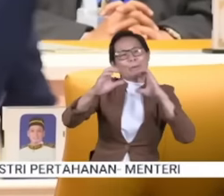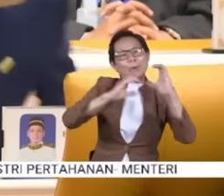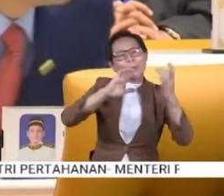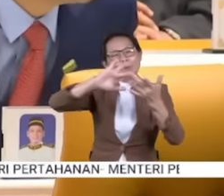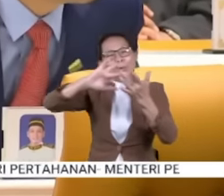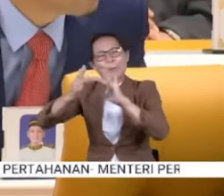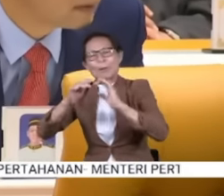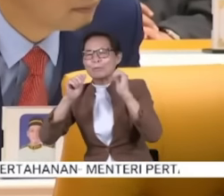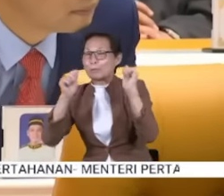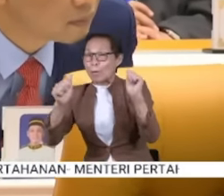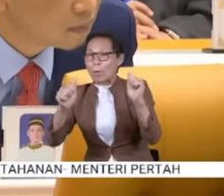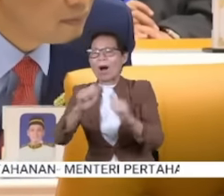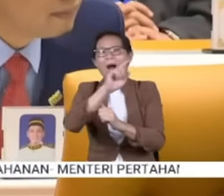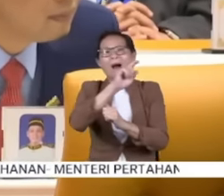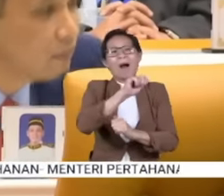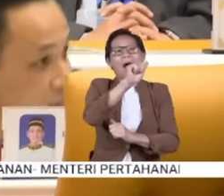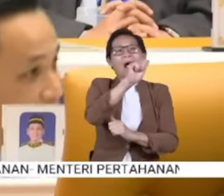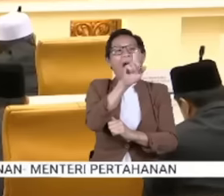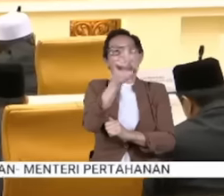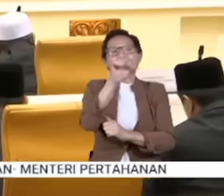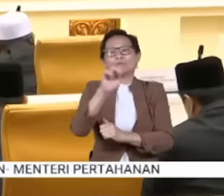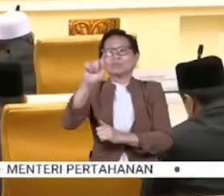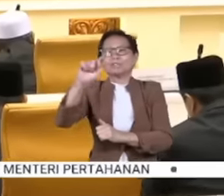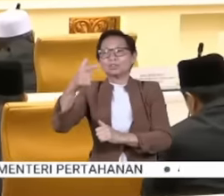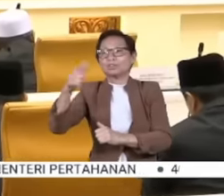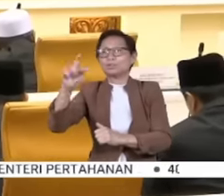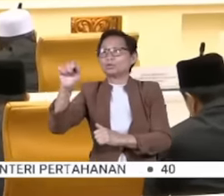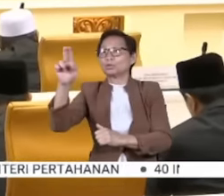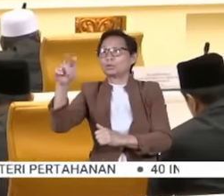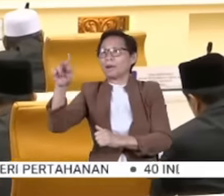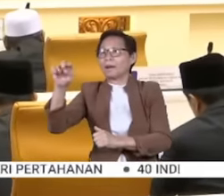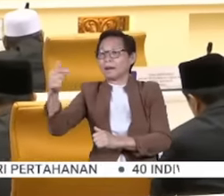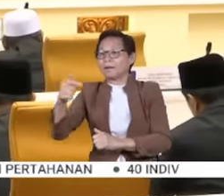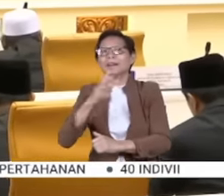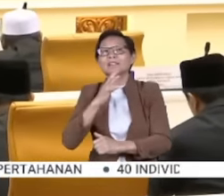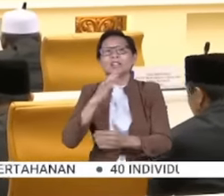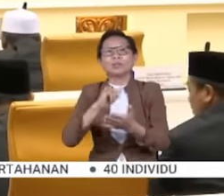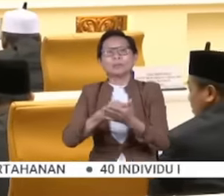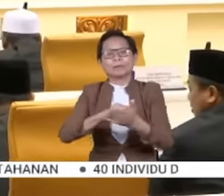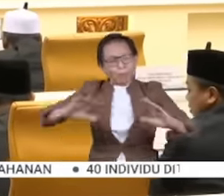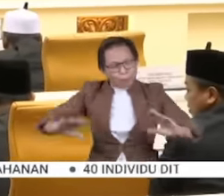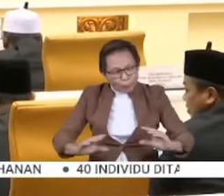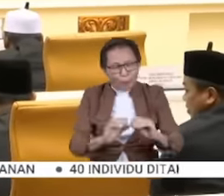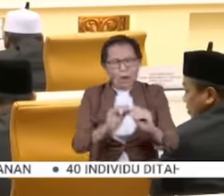beliau yang juga ada yang Tanjung Tualang berkata demikian pada sidang Dunn perak